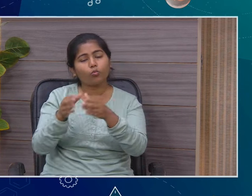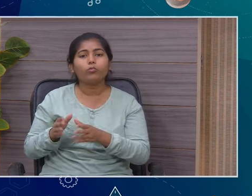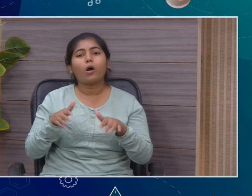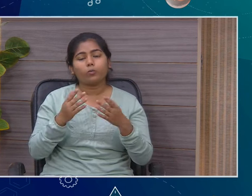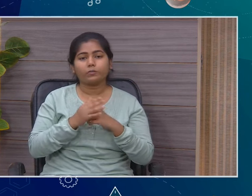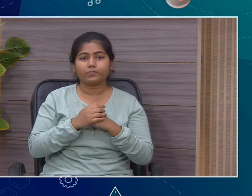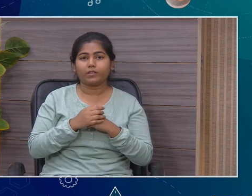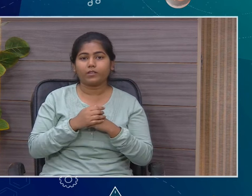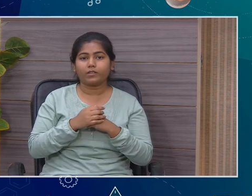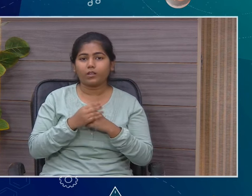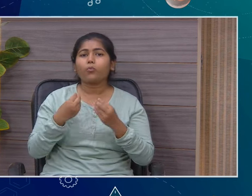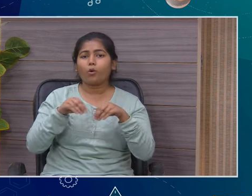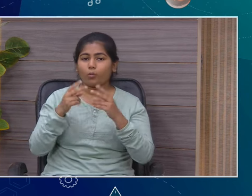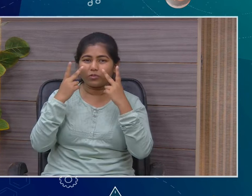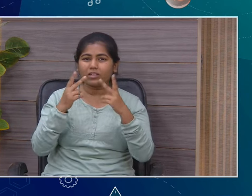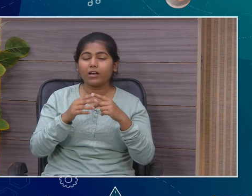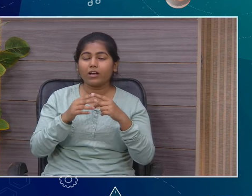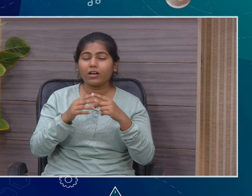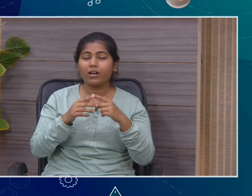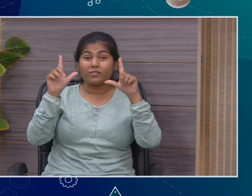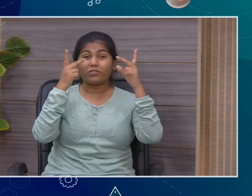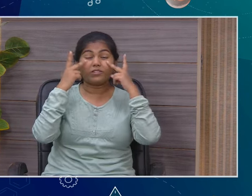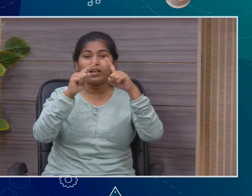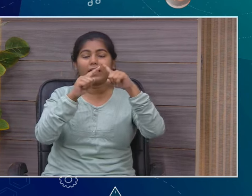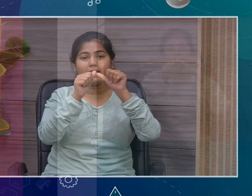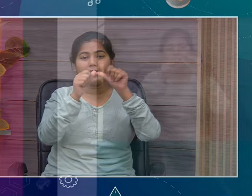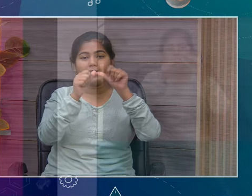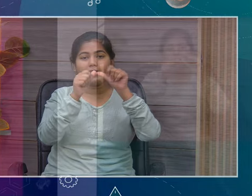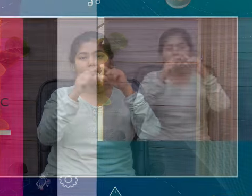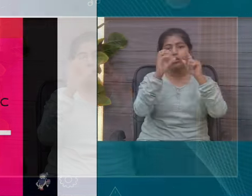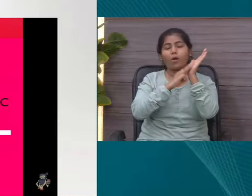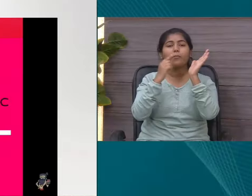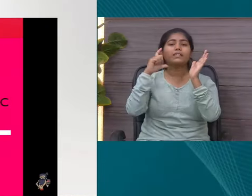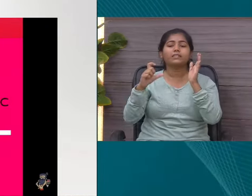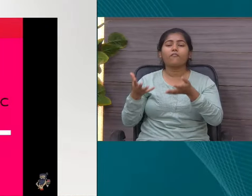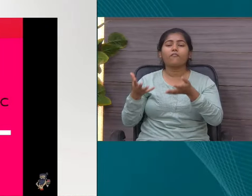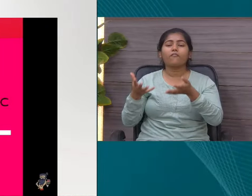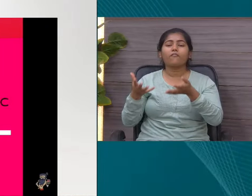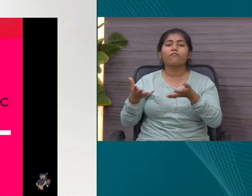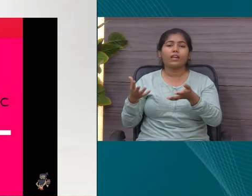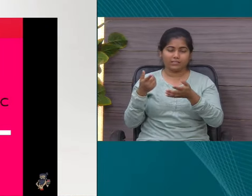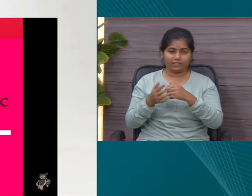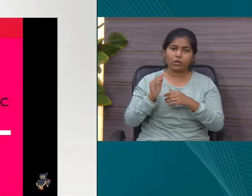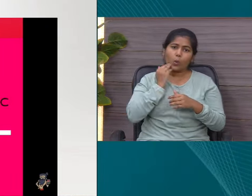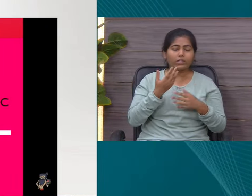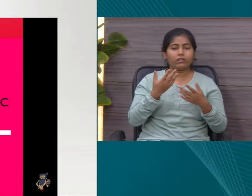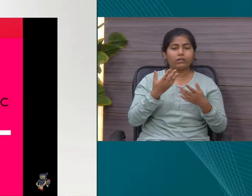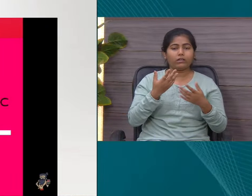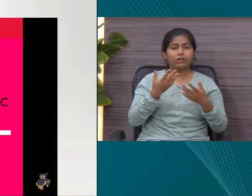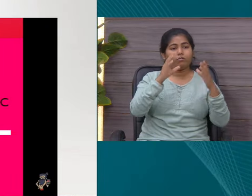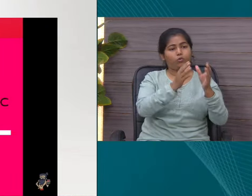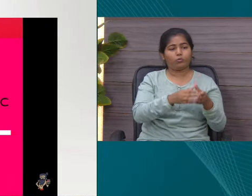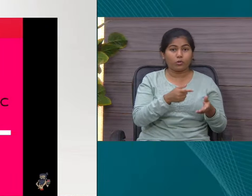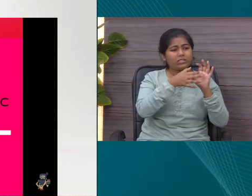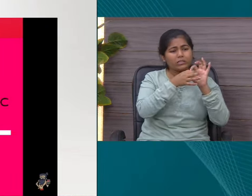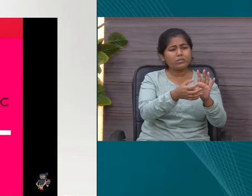और आप एक चीज और देखेंगे स्क्रीन पर लिखा हुआ है एटॉमिक मास सर एक और सवाल आपसे हम जब ग्रुपिंग करते हैं कुछ क्लासिफिकेशन करते हैं तो कोई